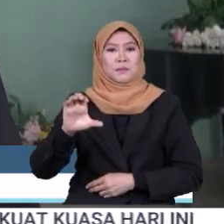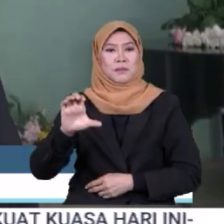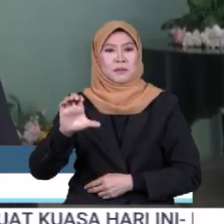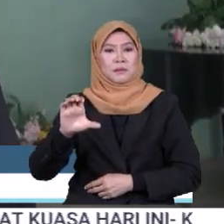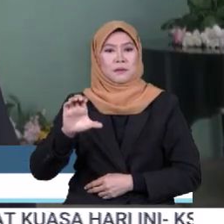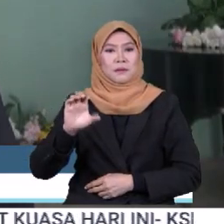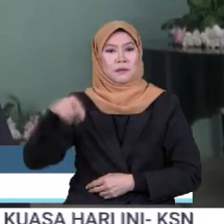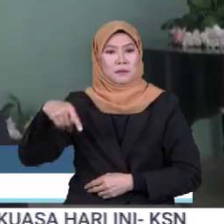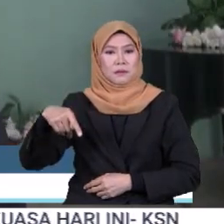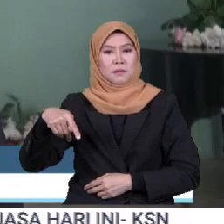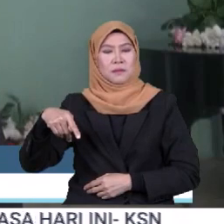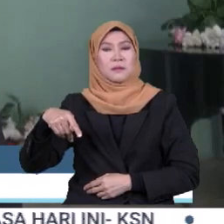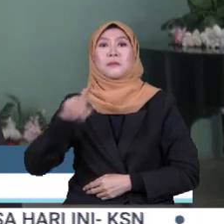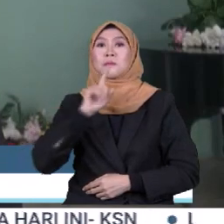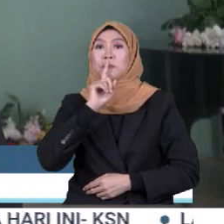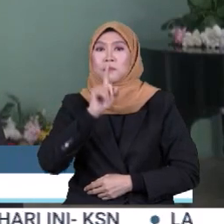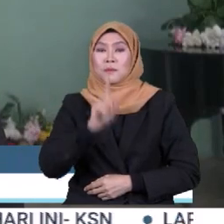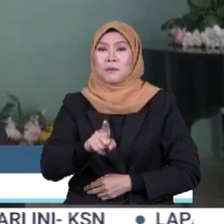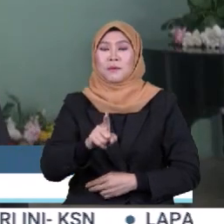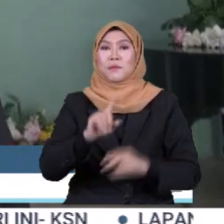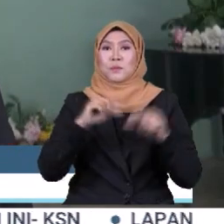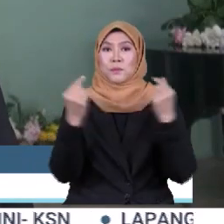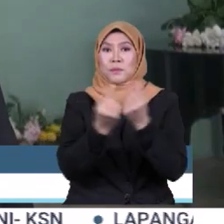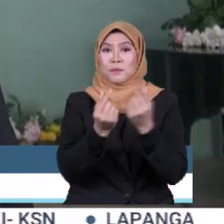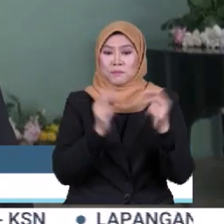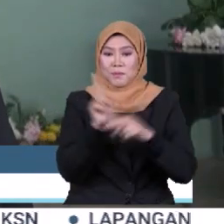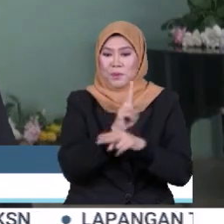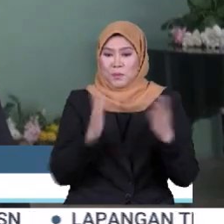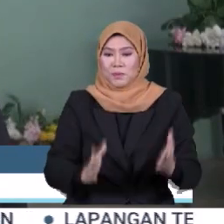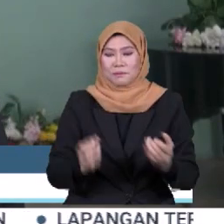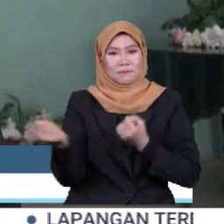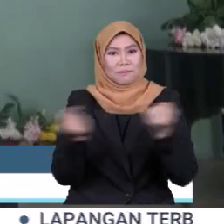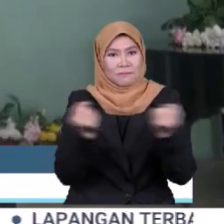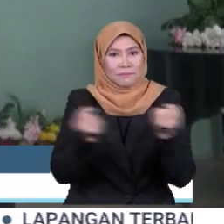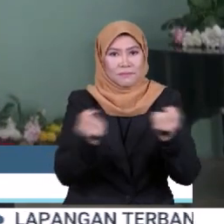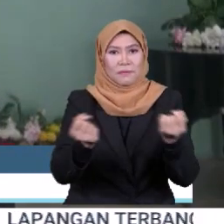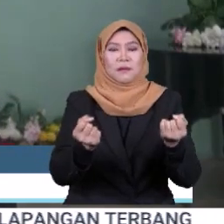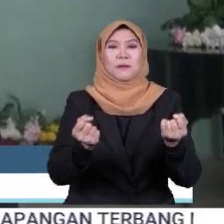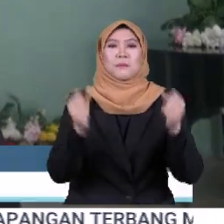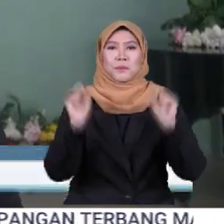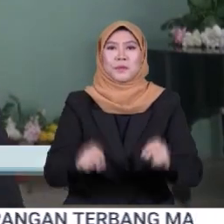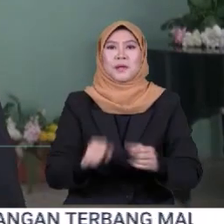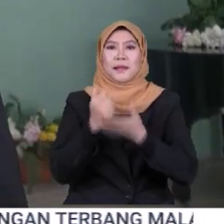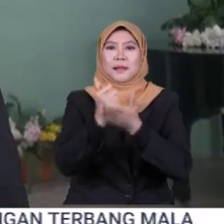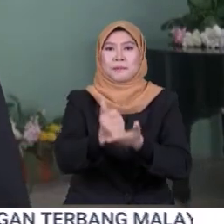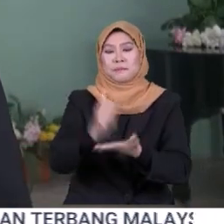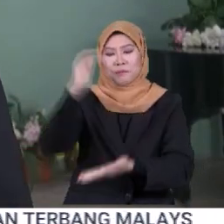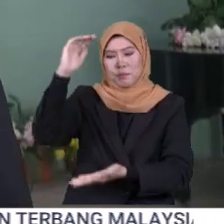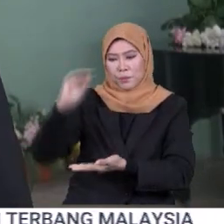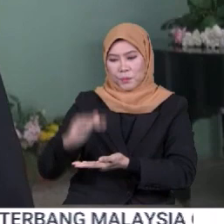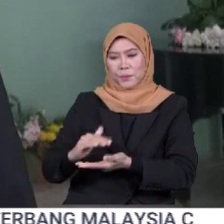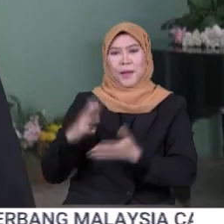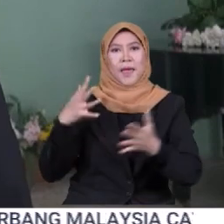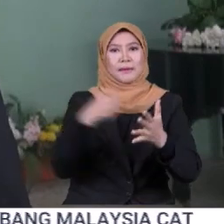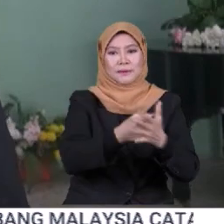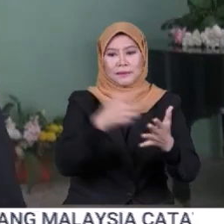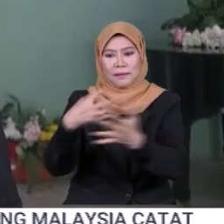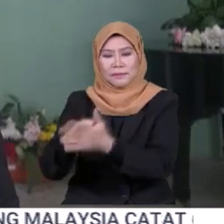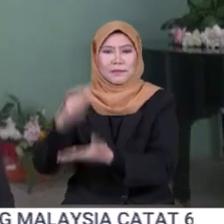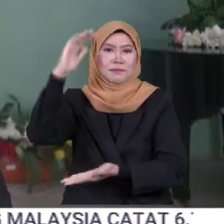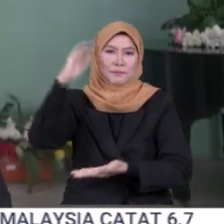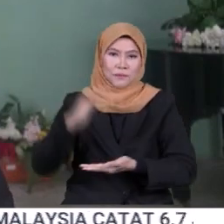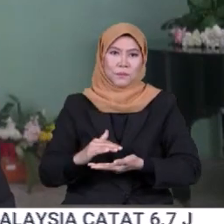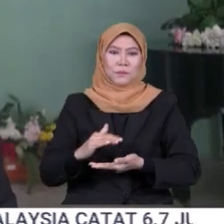tadi supaya berlaku kesedaran di kalangan pengundi jalan raya, yang mana akhirnya akan membantu kepada penurunan kadar kemalangan jalan raya dan beri